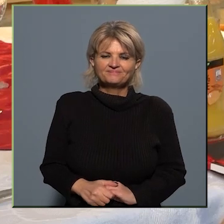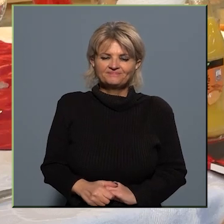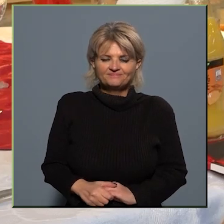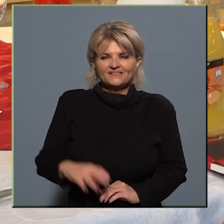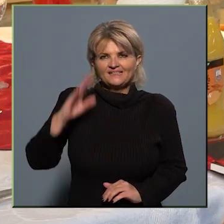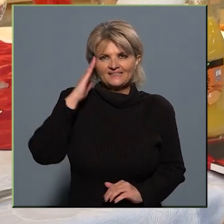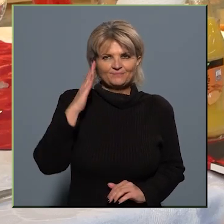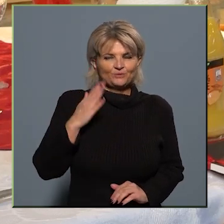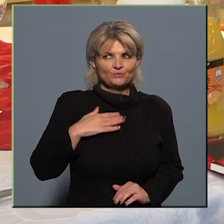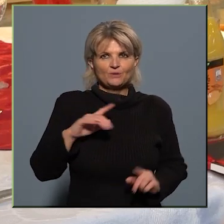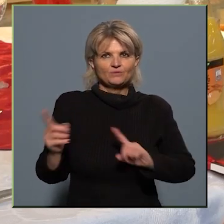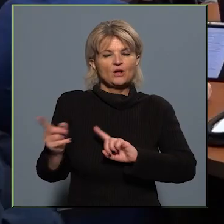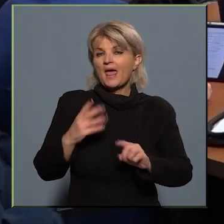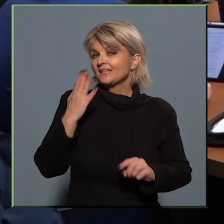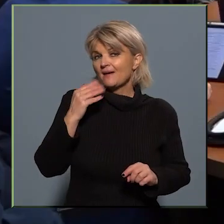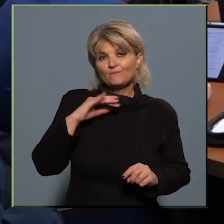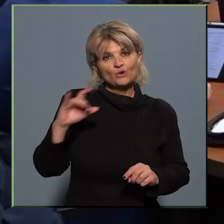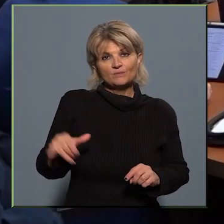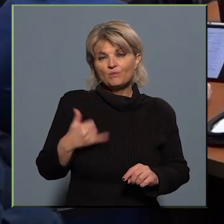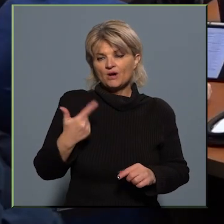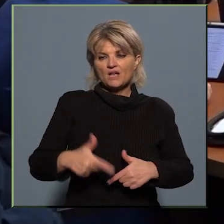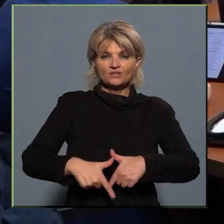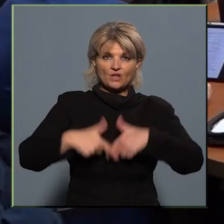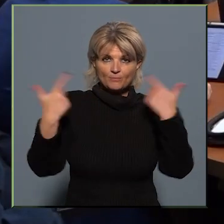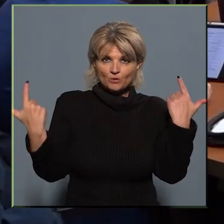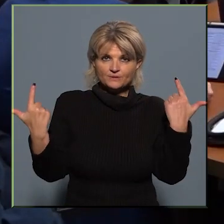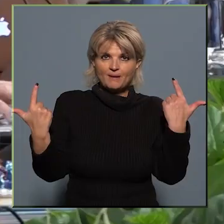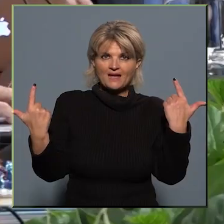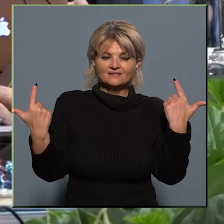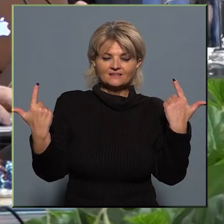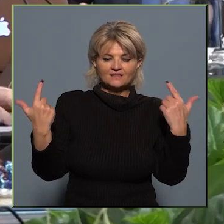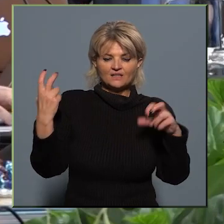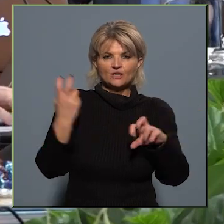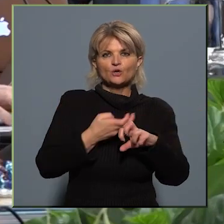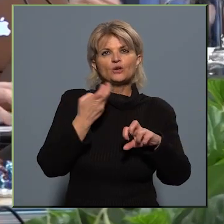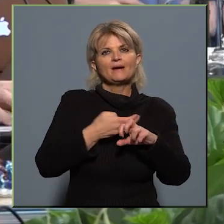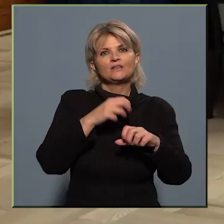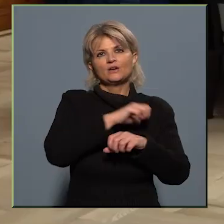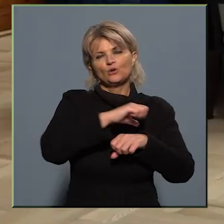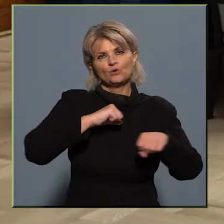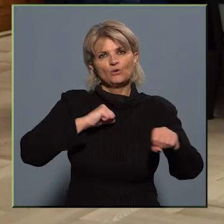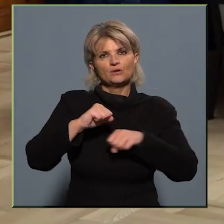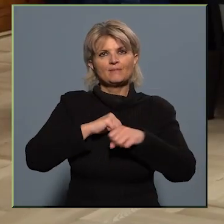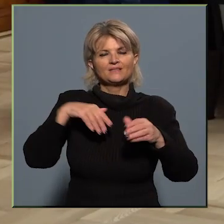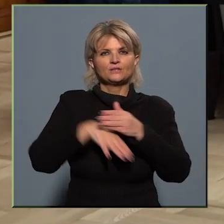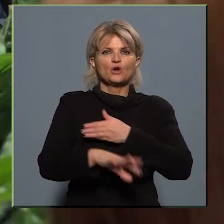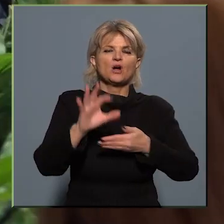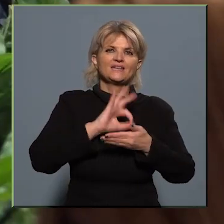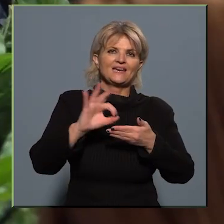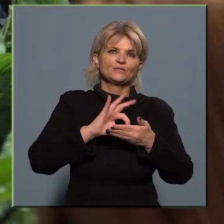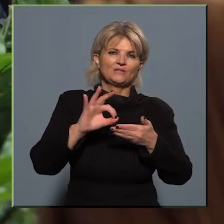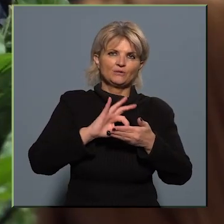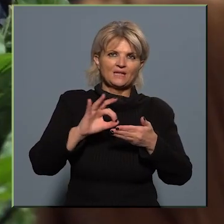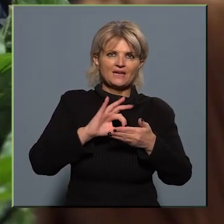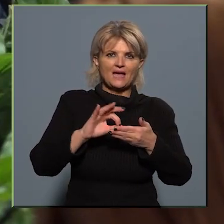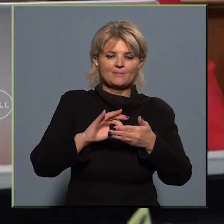Nem tudom, talán nem volt baj. Napközben a Kőbányai Önkormányzat aljegyzői irodájában